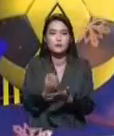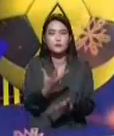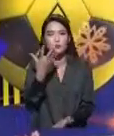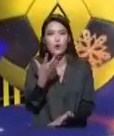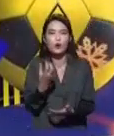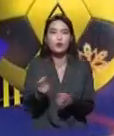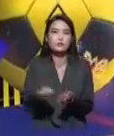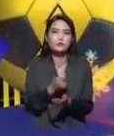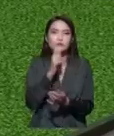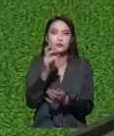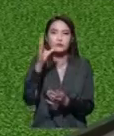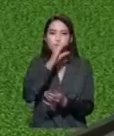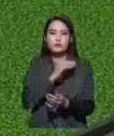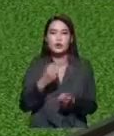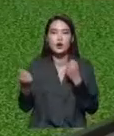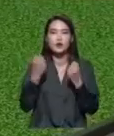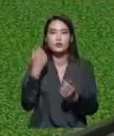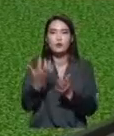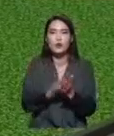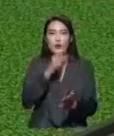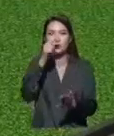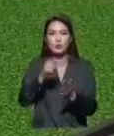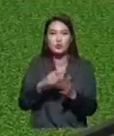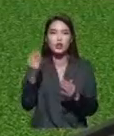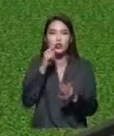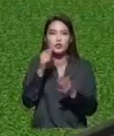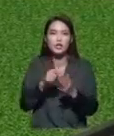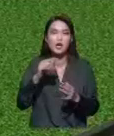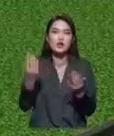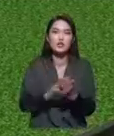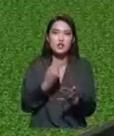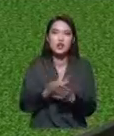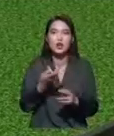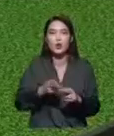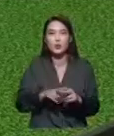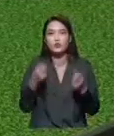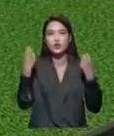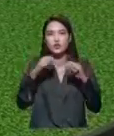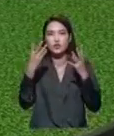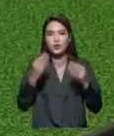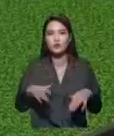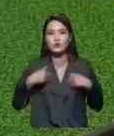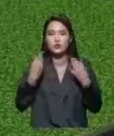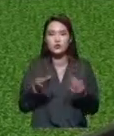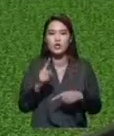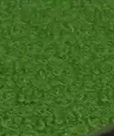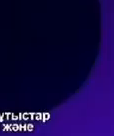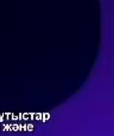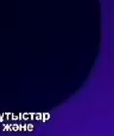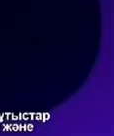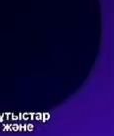сыйлықтар ұтып ала аласыз. Спорт әлемінен келіп түскен жаңалықтар легі осындай. Жеңісті күндерде жүздескенше сау